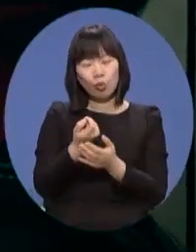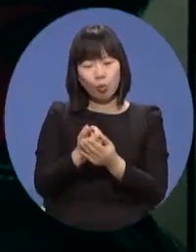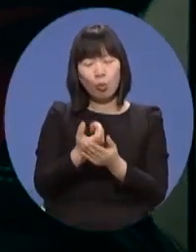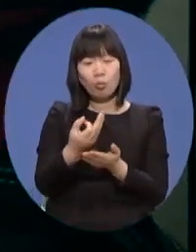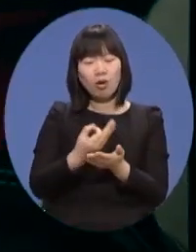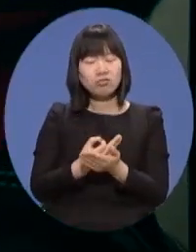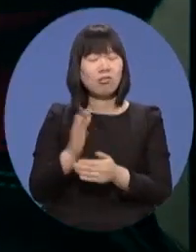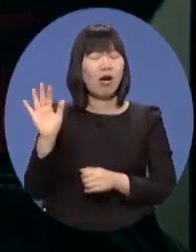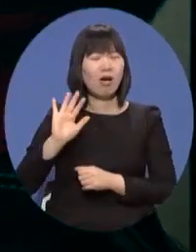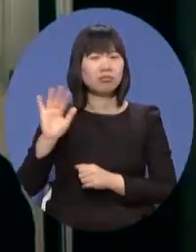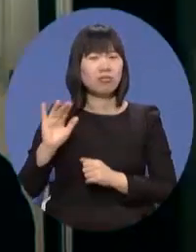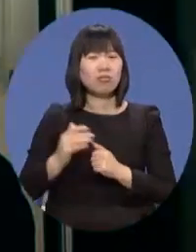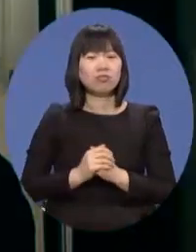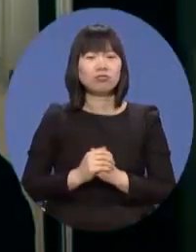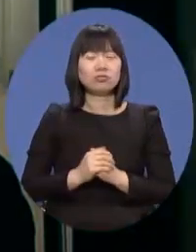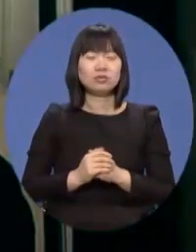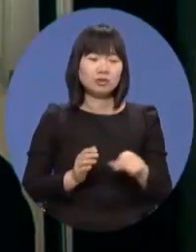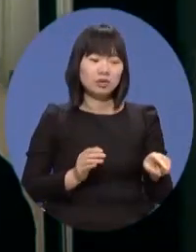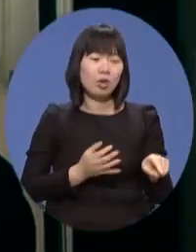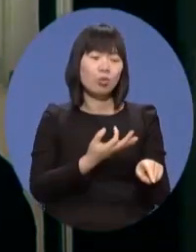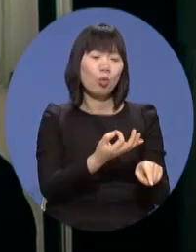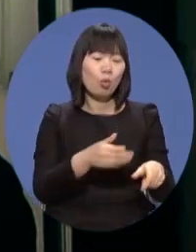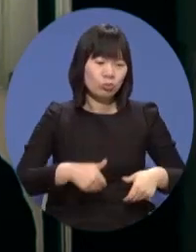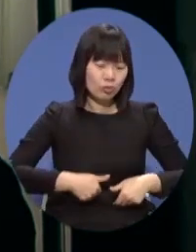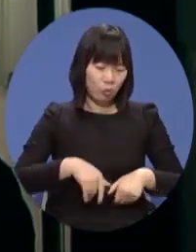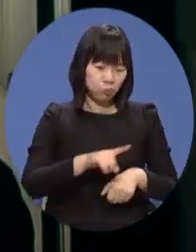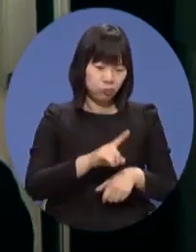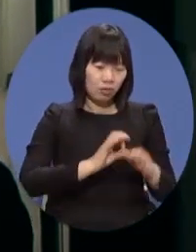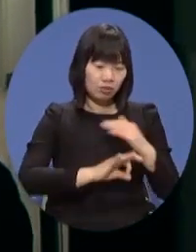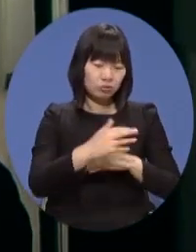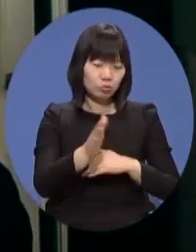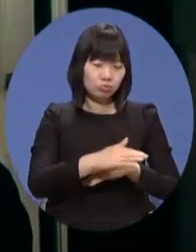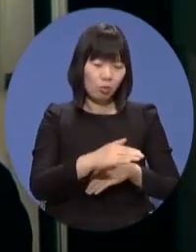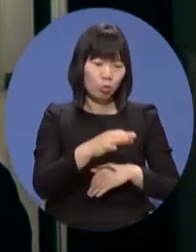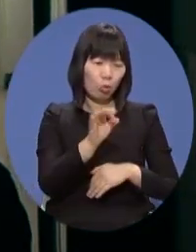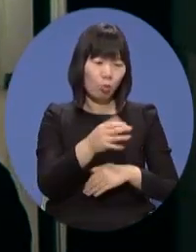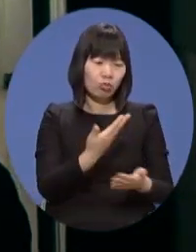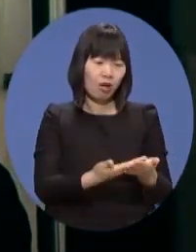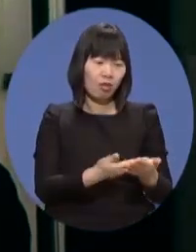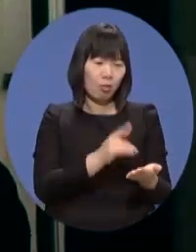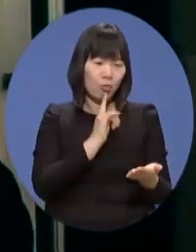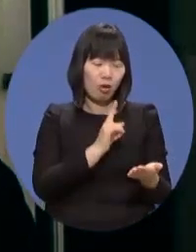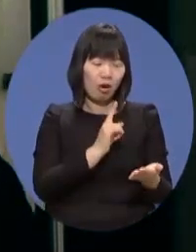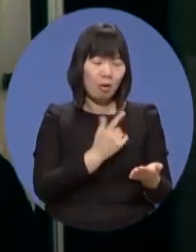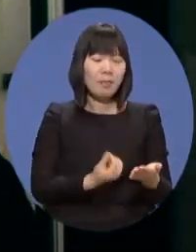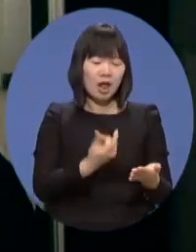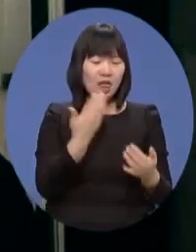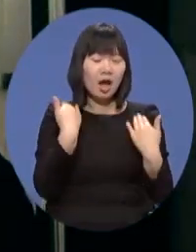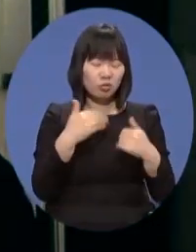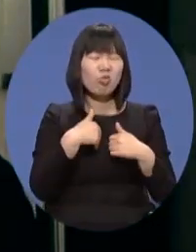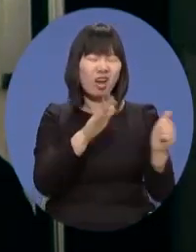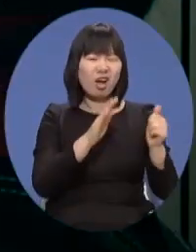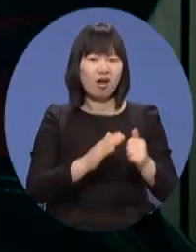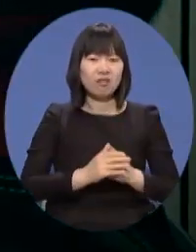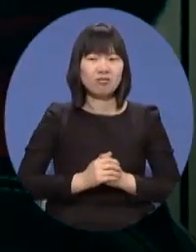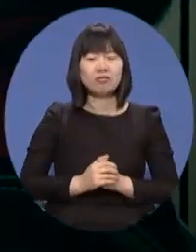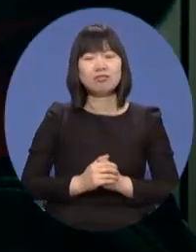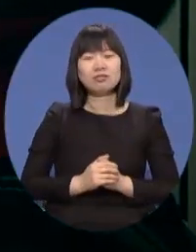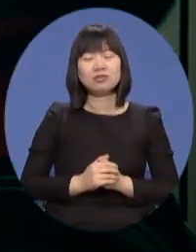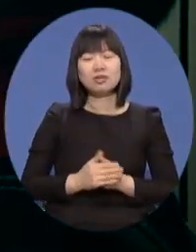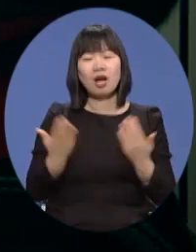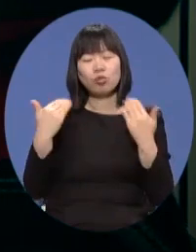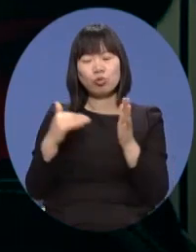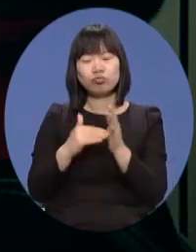애들 없단 말이에요. 네가 돈이 뭐가 필요하다고 아침부터 용돈 타령이야? 아유, 얼른 학교나 가셔.